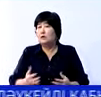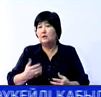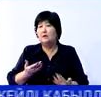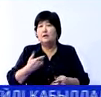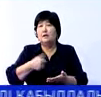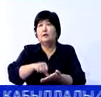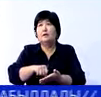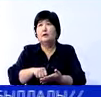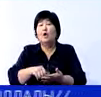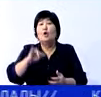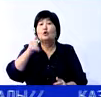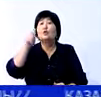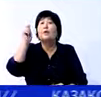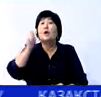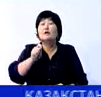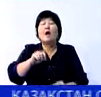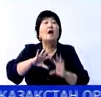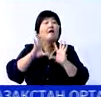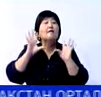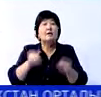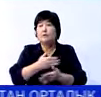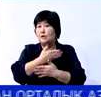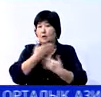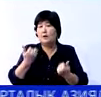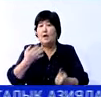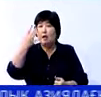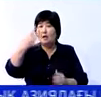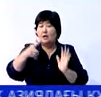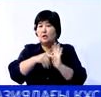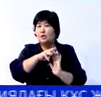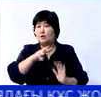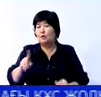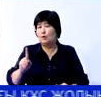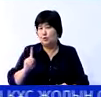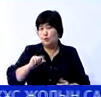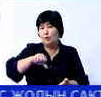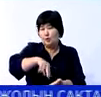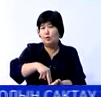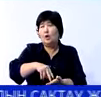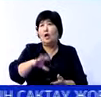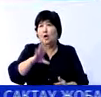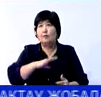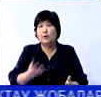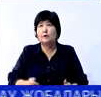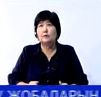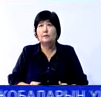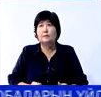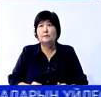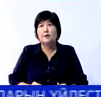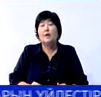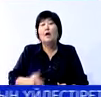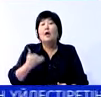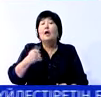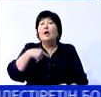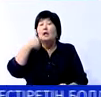бол. Субботы воскресенье вообще болмайды. 47 минут күткен күнім болды мен мысалы сол маршрутты. Қатаң талап